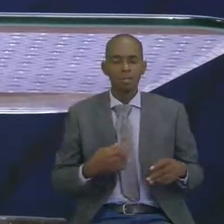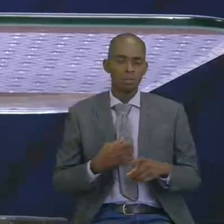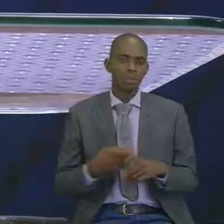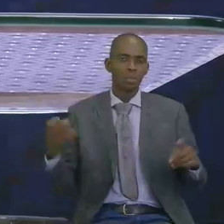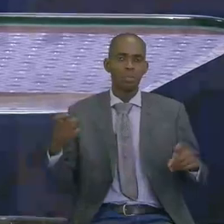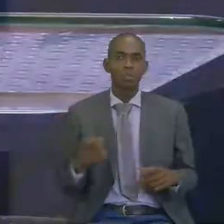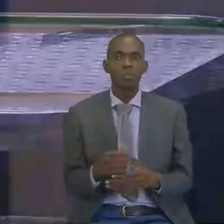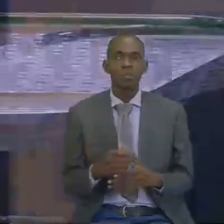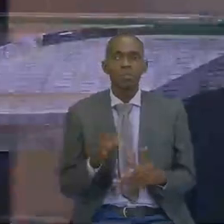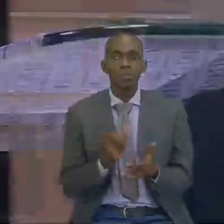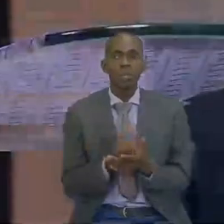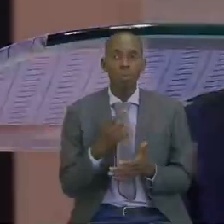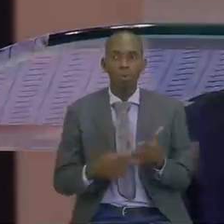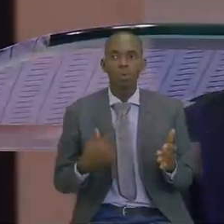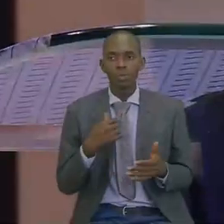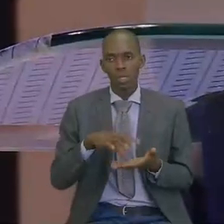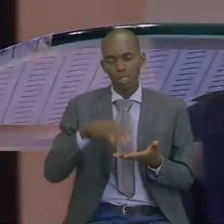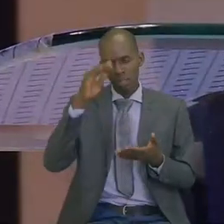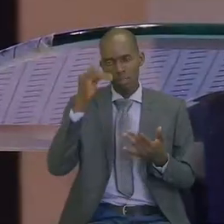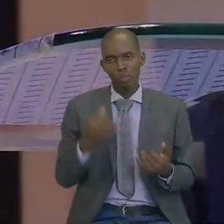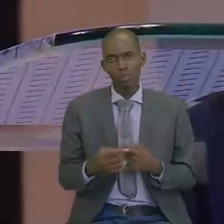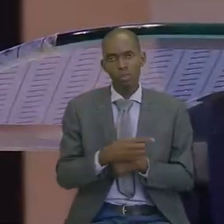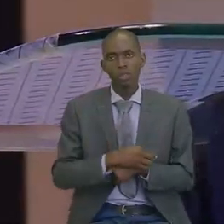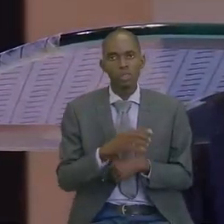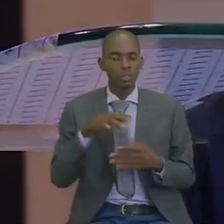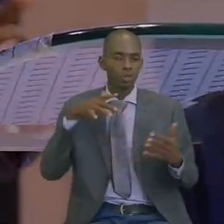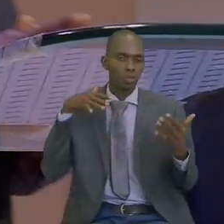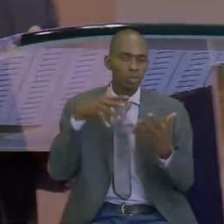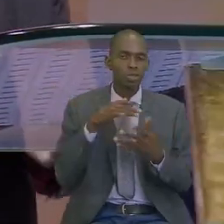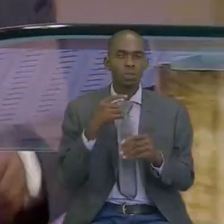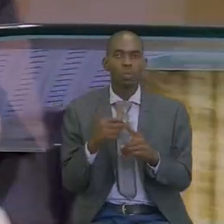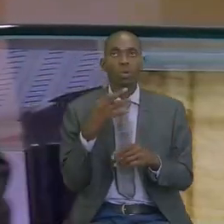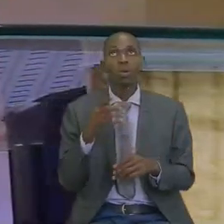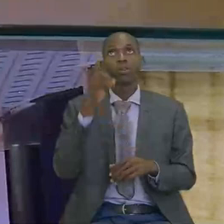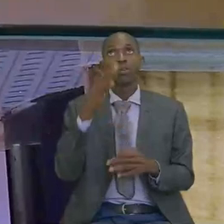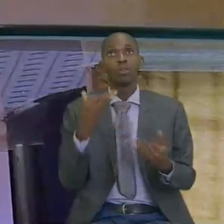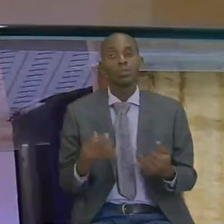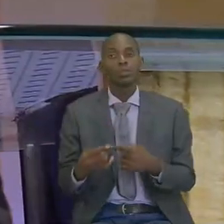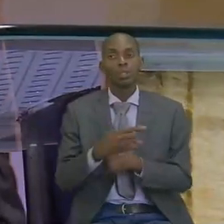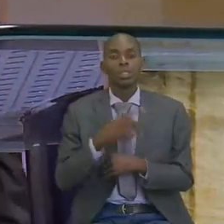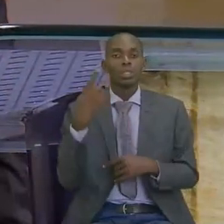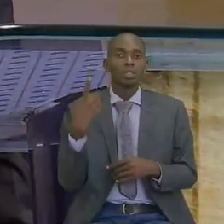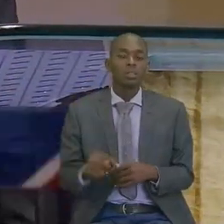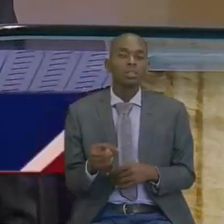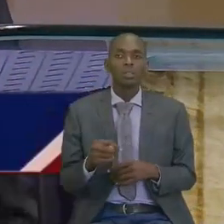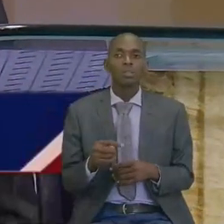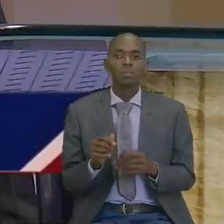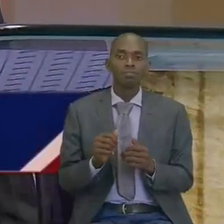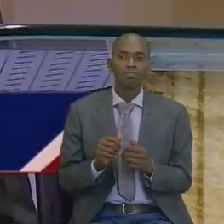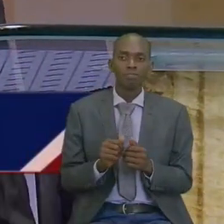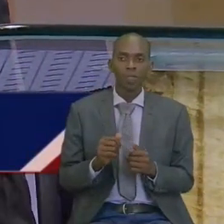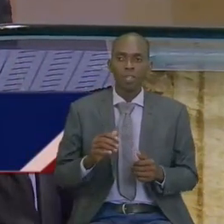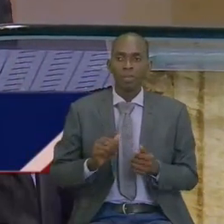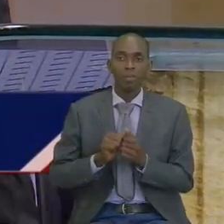C'est ce que nous allons voir aujourd'hui, la parole de Dieu qui est la